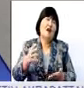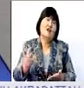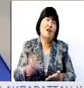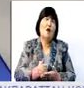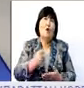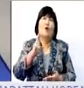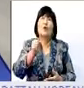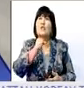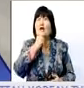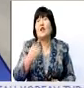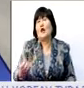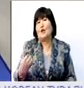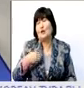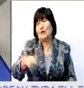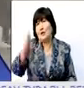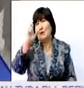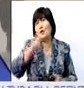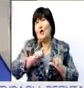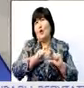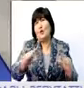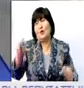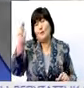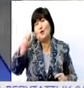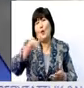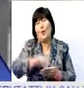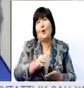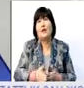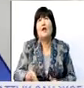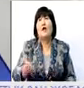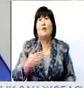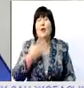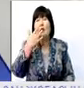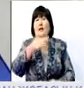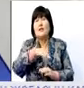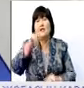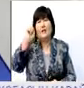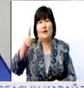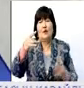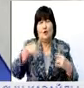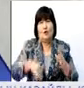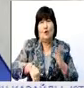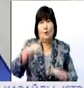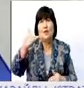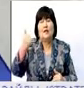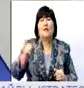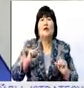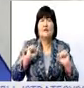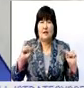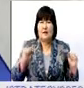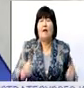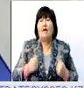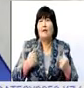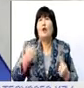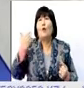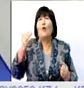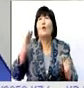Ол Қорқыт атындағы Қызылорда мемлекеттік университетінде оқиды. Мен енді шетелде туып өстім, сол жақта спортпен айналыстым.